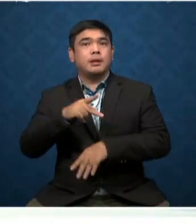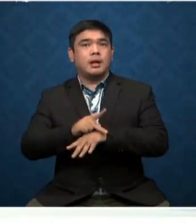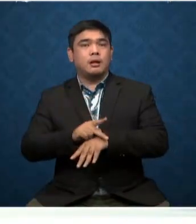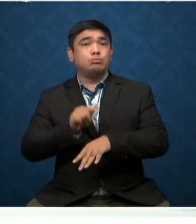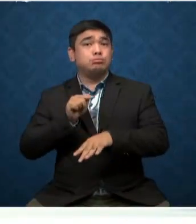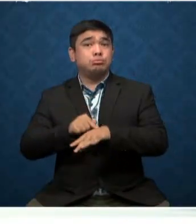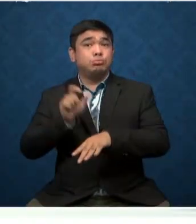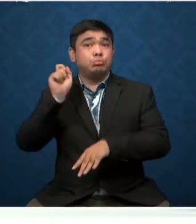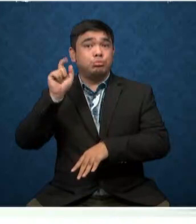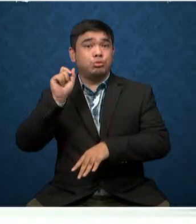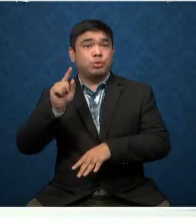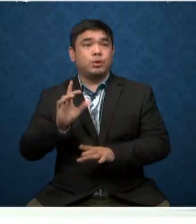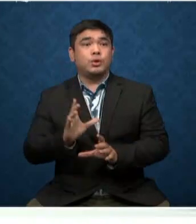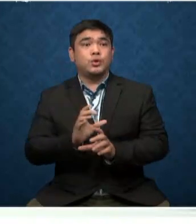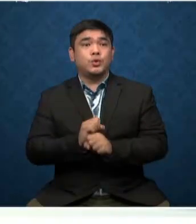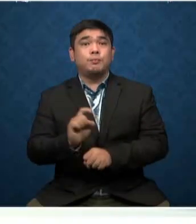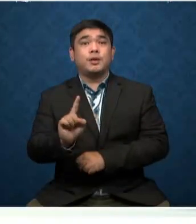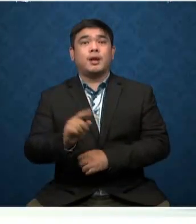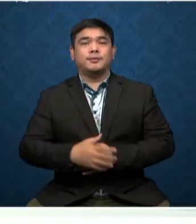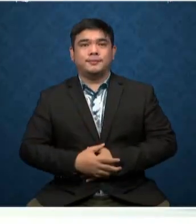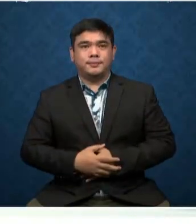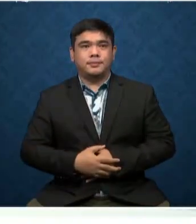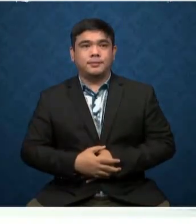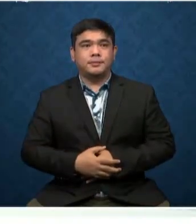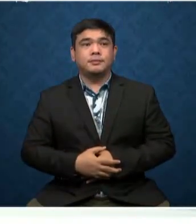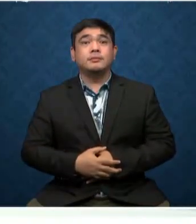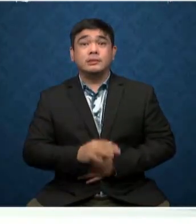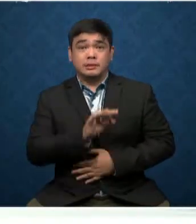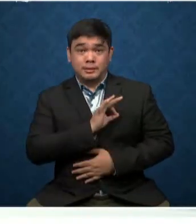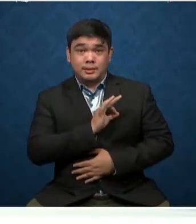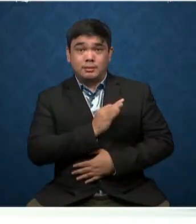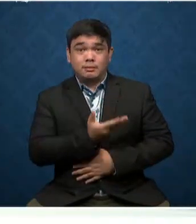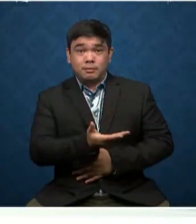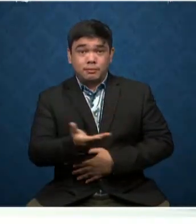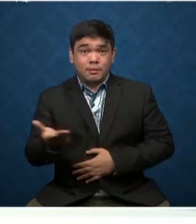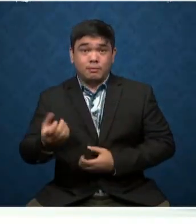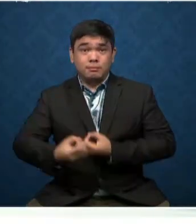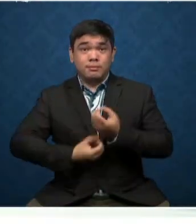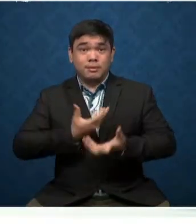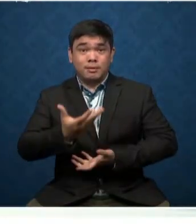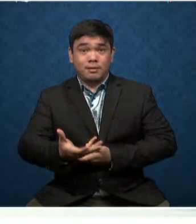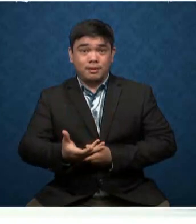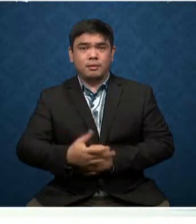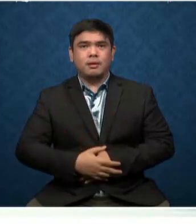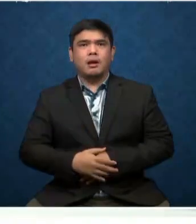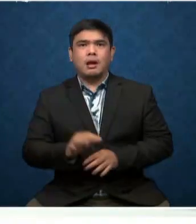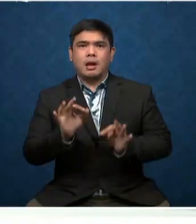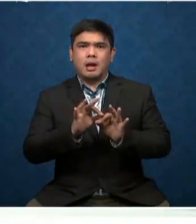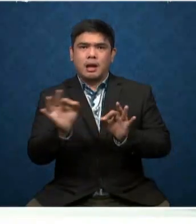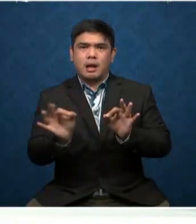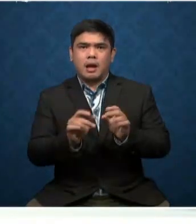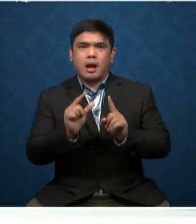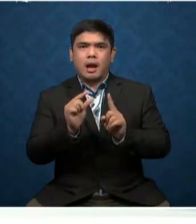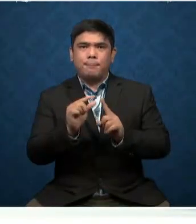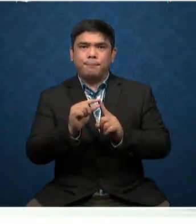าผมก็จะขอสรุปว่าจริงๆแล้วเพื่อนสมาชิกส่วนใหญ่ที่อภิปรายเนี่ยใช้ถ้อยคำว่า